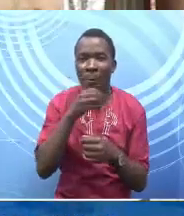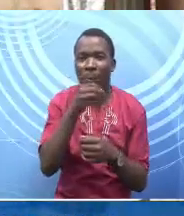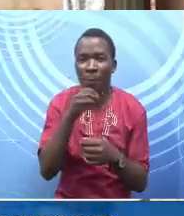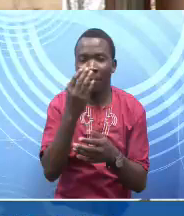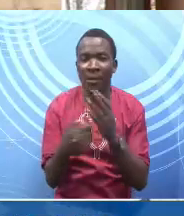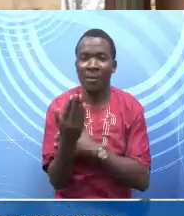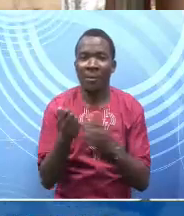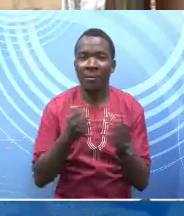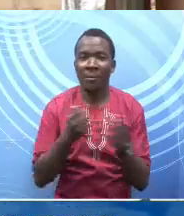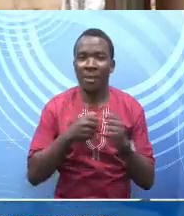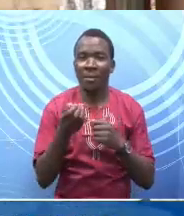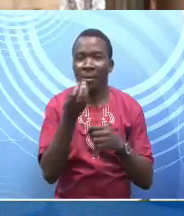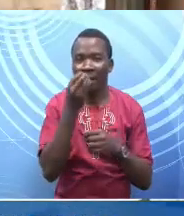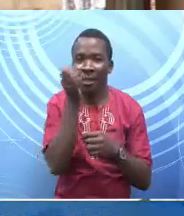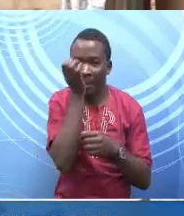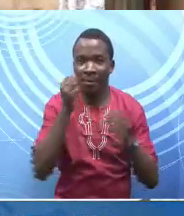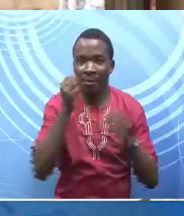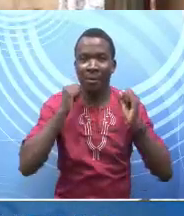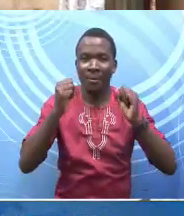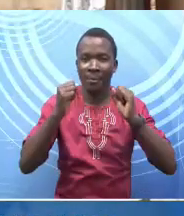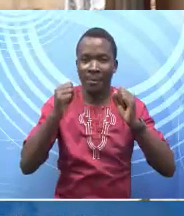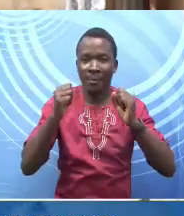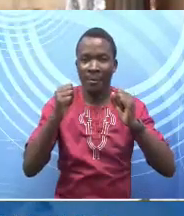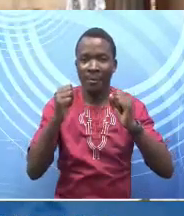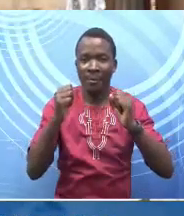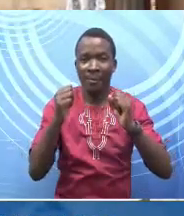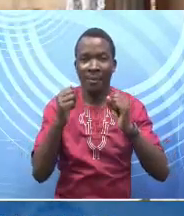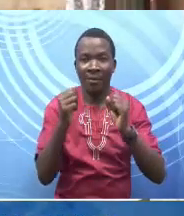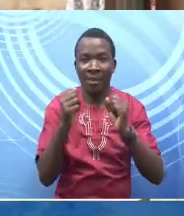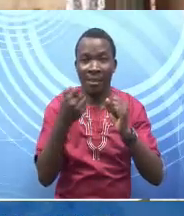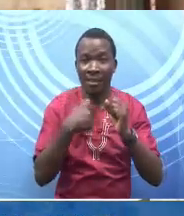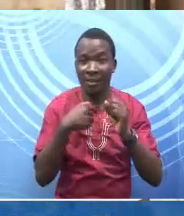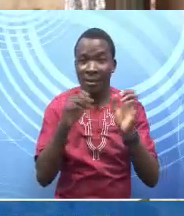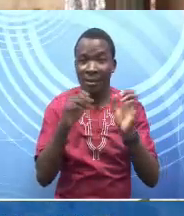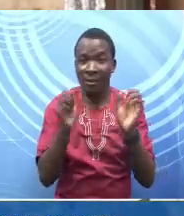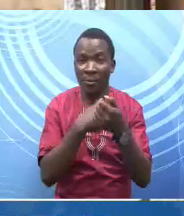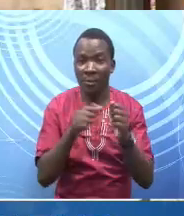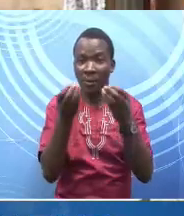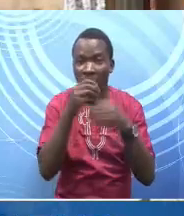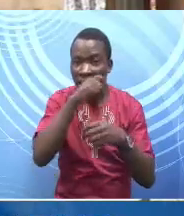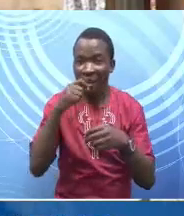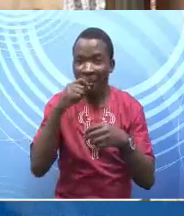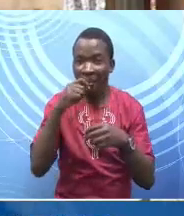yari ibishyimbo harakomera nkunge ntiwamugaburira n'inyama ngo nzirye ntabonye ibishyimbo